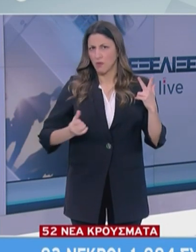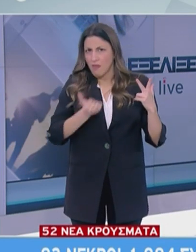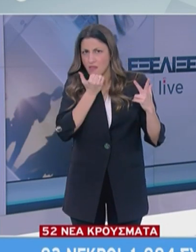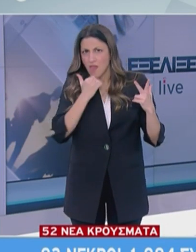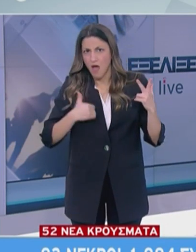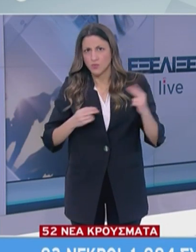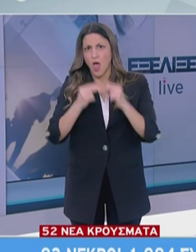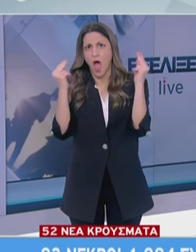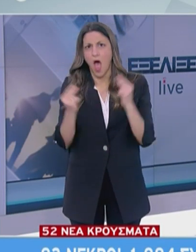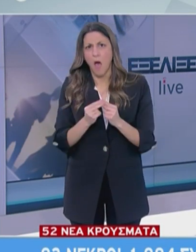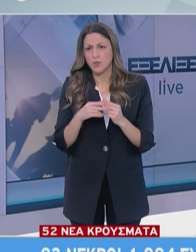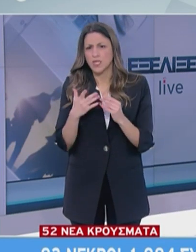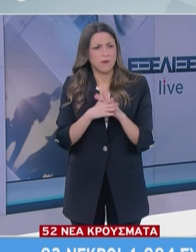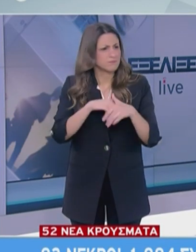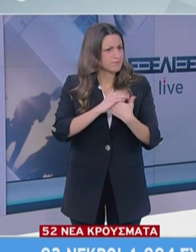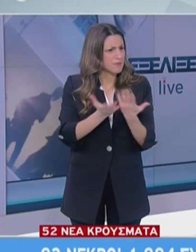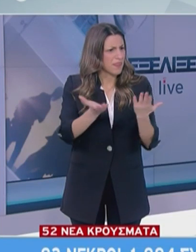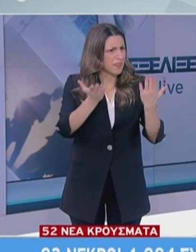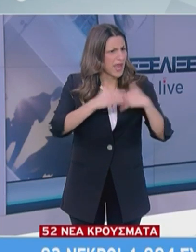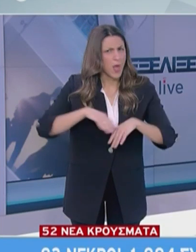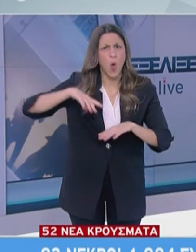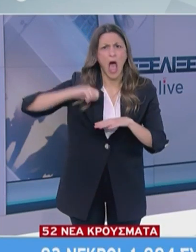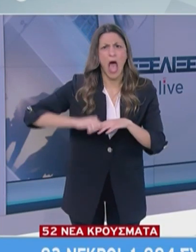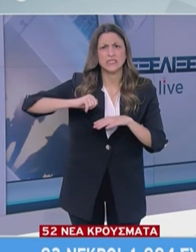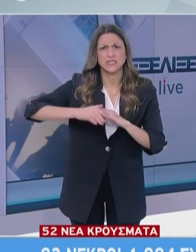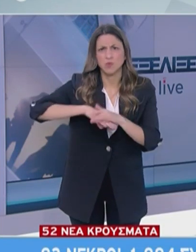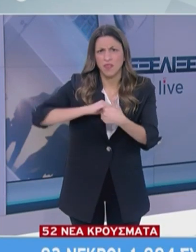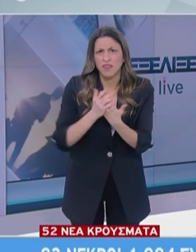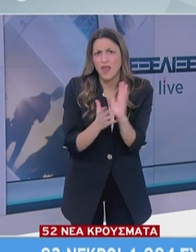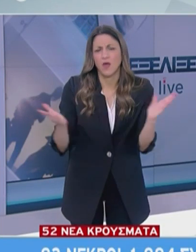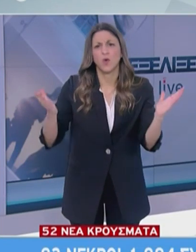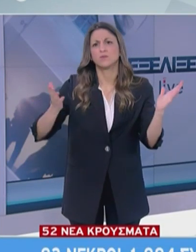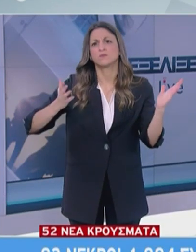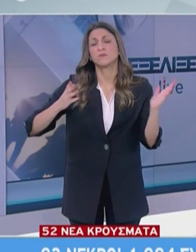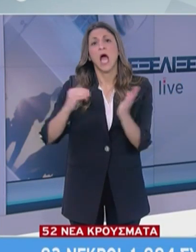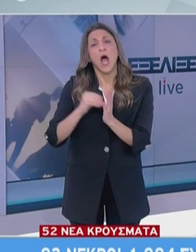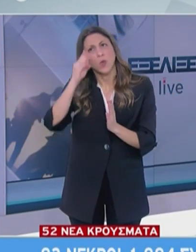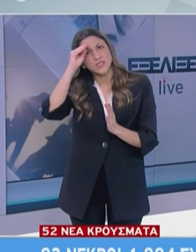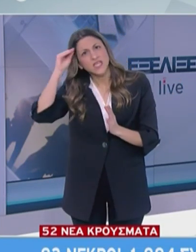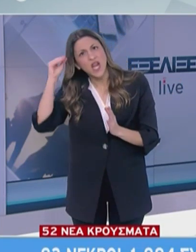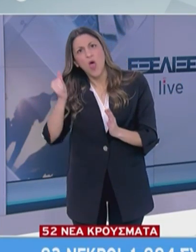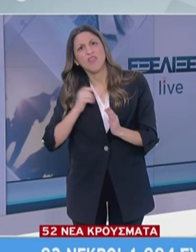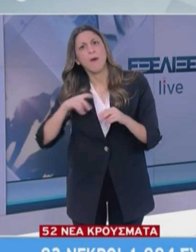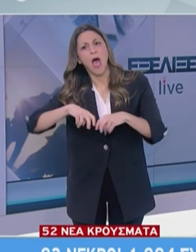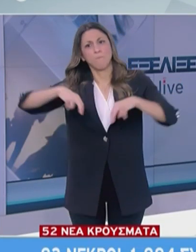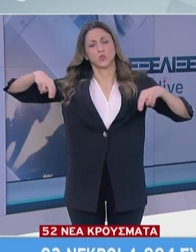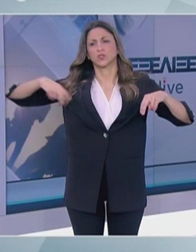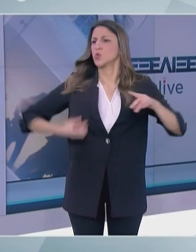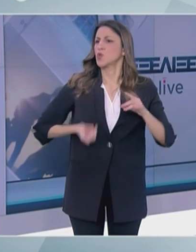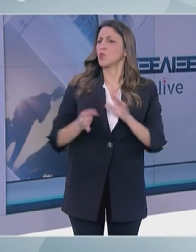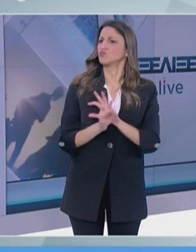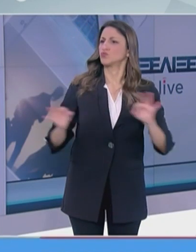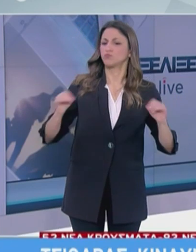λάθος συμπεριφορές σχετικά με την τήρηση πιο σημαντικών μέτρων, όπως της διατήρησης φυσικής απόστασης και της υγιεινής των χεριών, που είναι τα